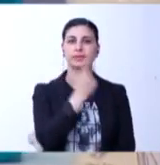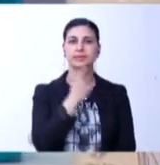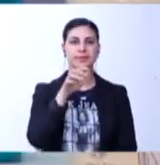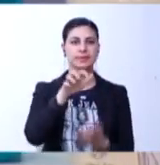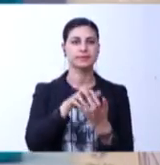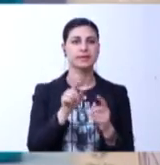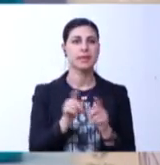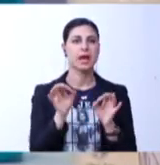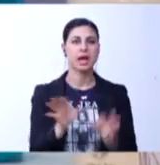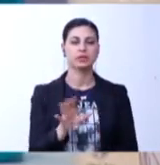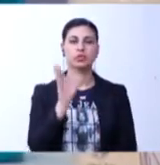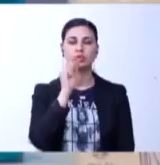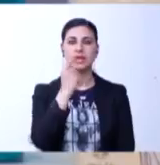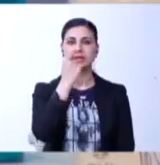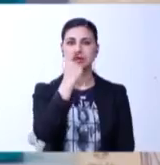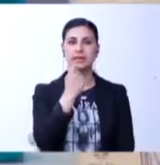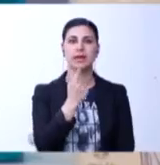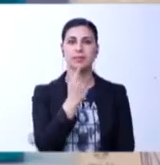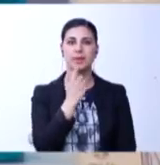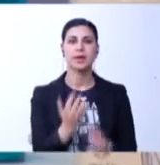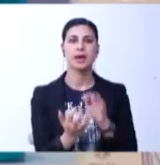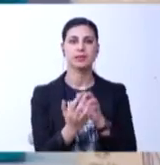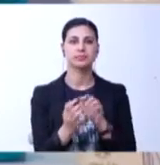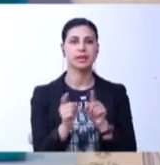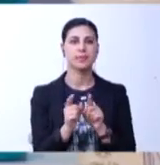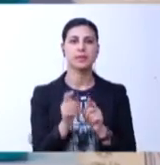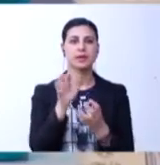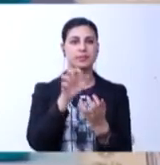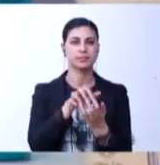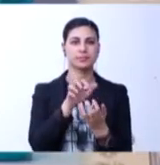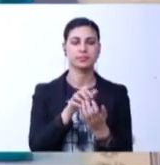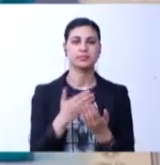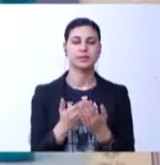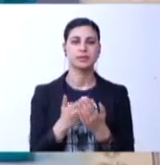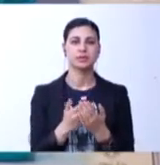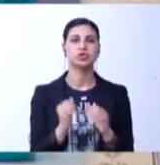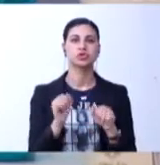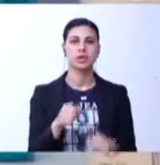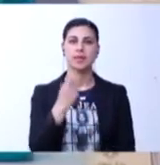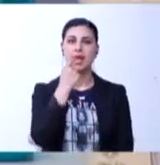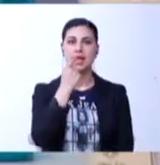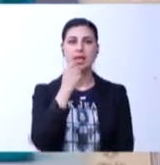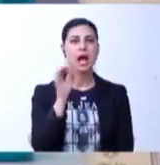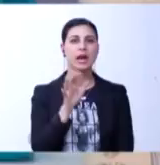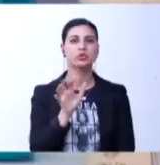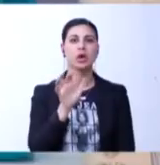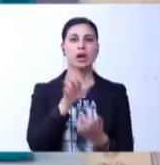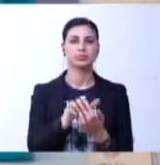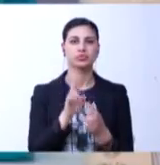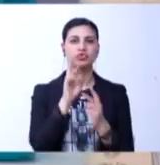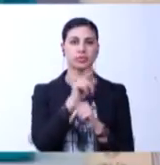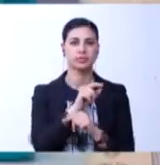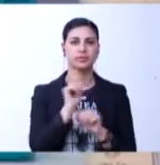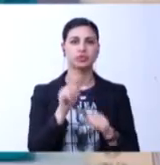არის, როდესაც ზედა ყბა და ქვედა ყბა ერთმანეთთან ისე იხურება, ანუ შეიძლება ენა არასწორად დახურვის შემთხვევაში